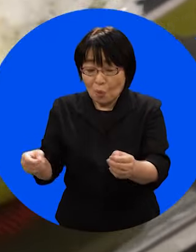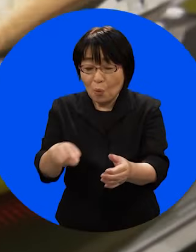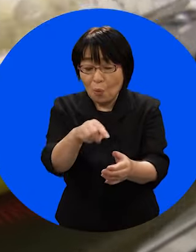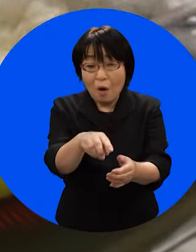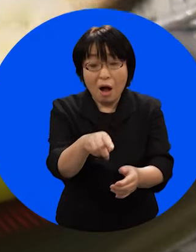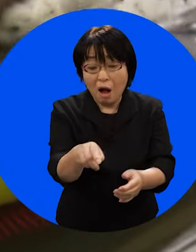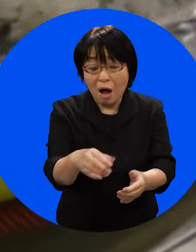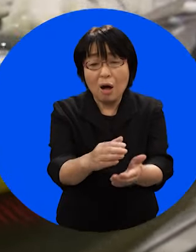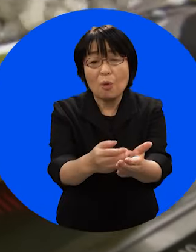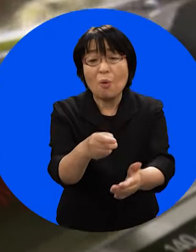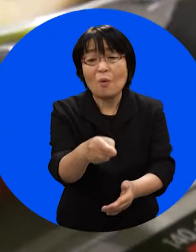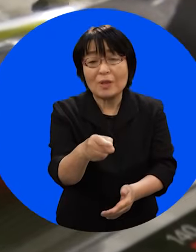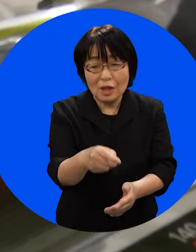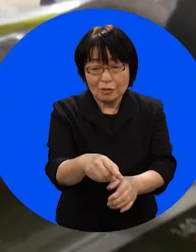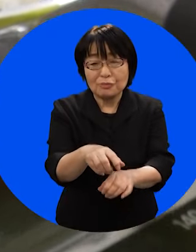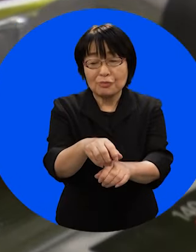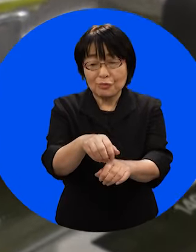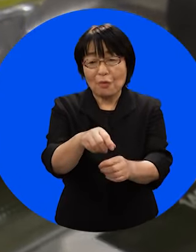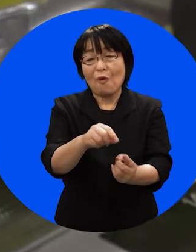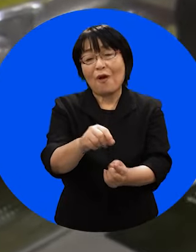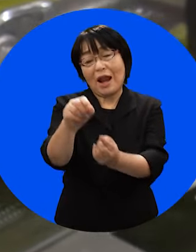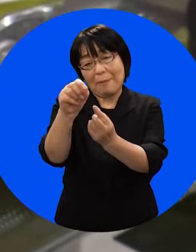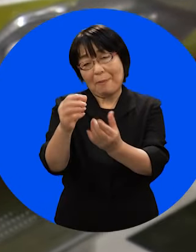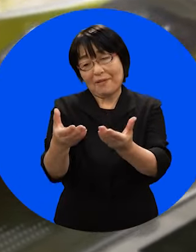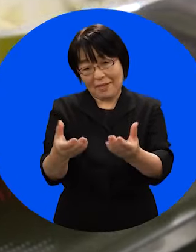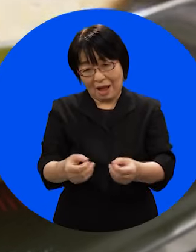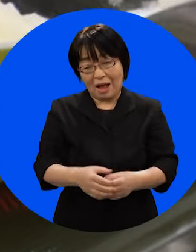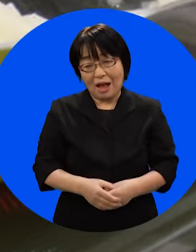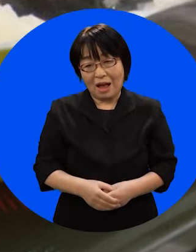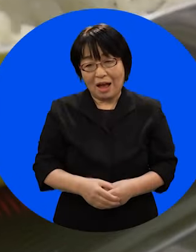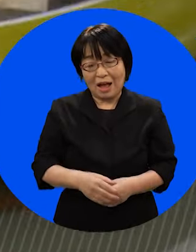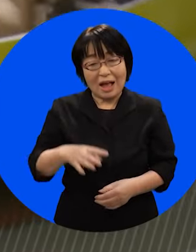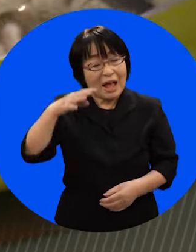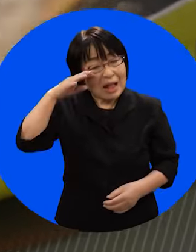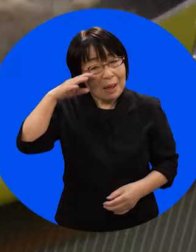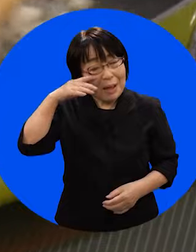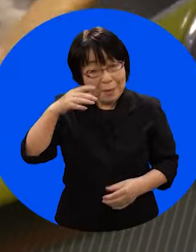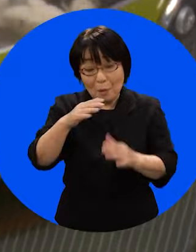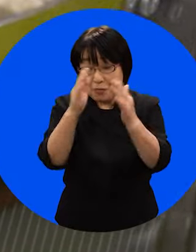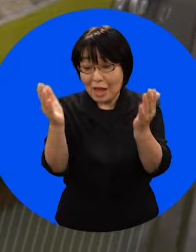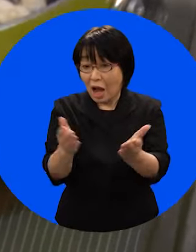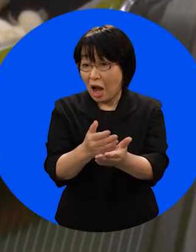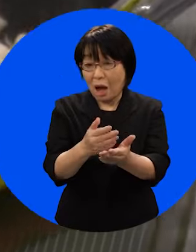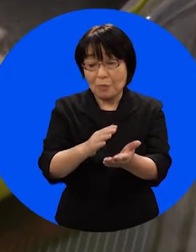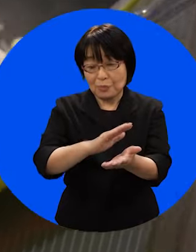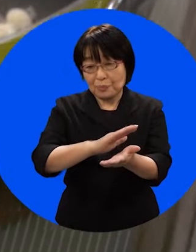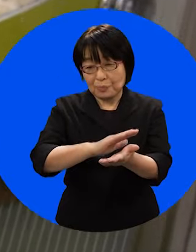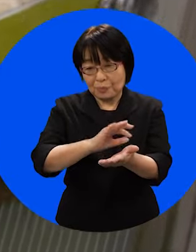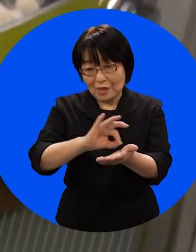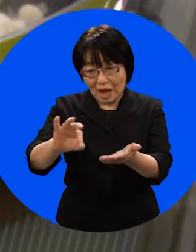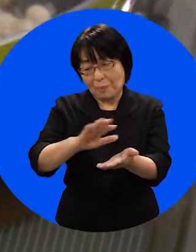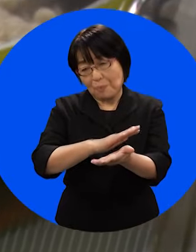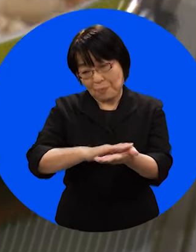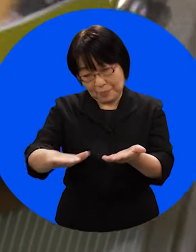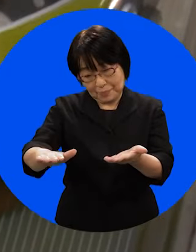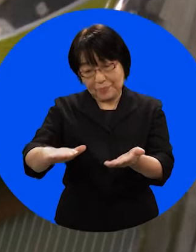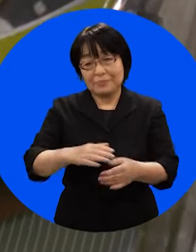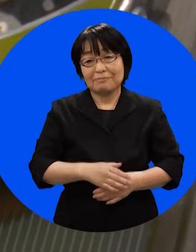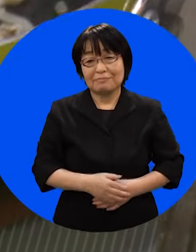ました。玉ねぎは芯も捨てずに使っています。 コーンも入れます